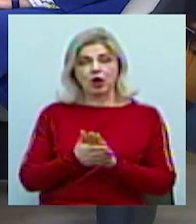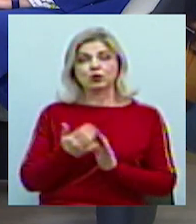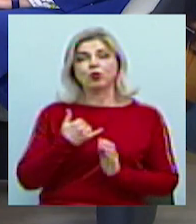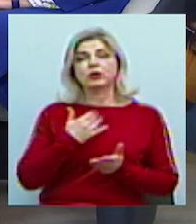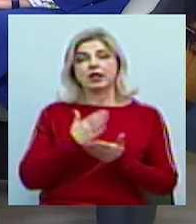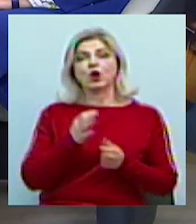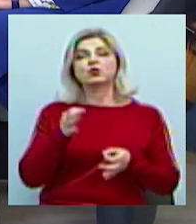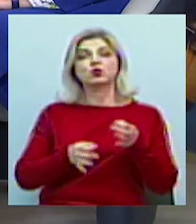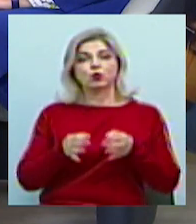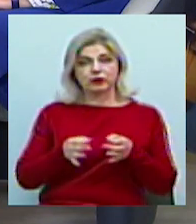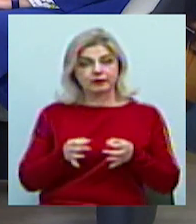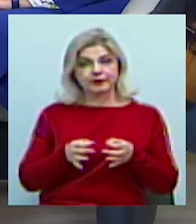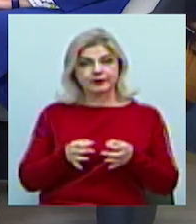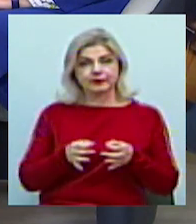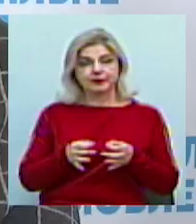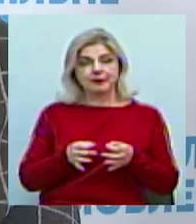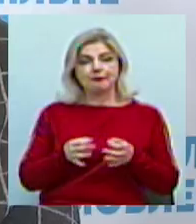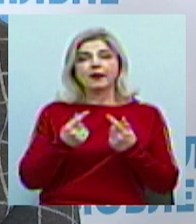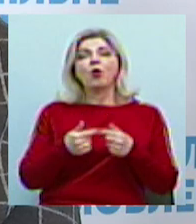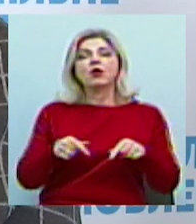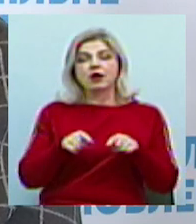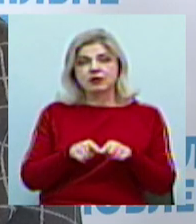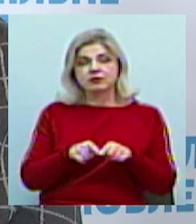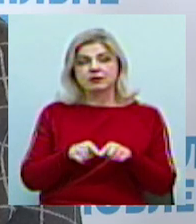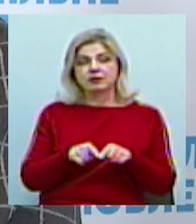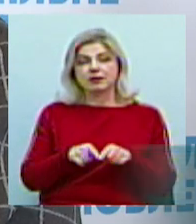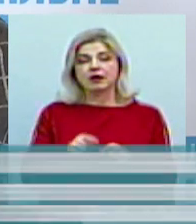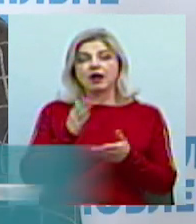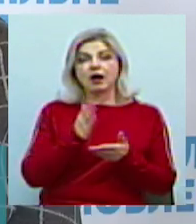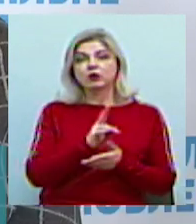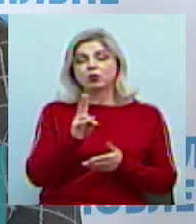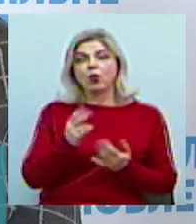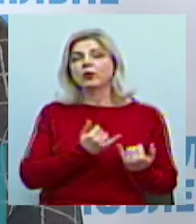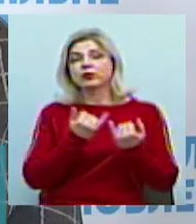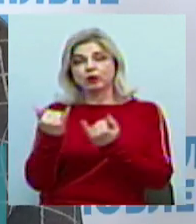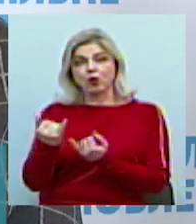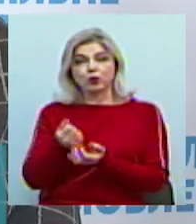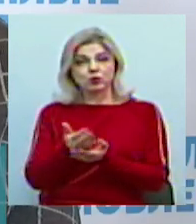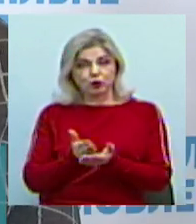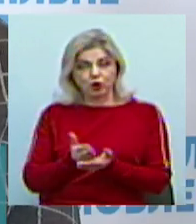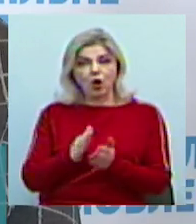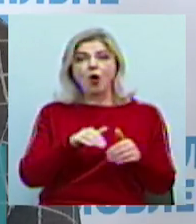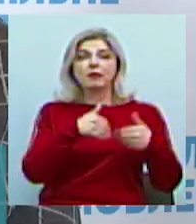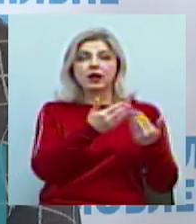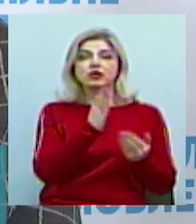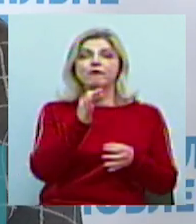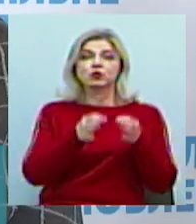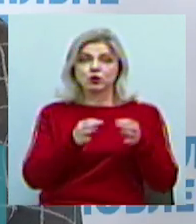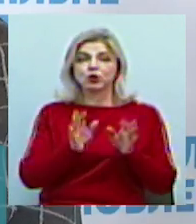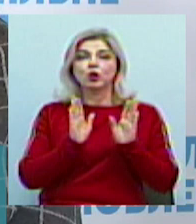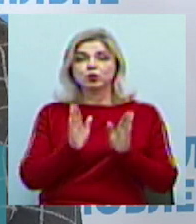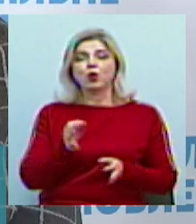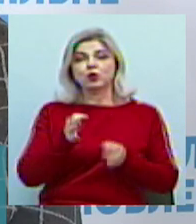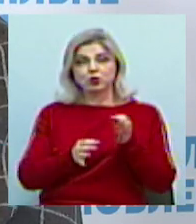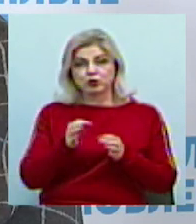судовий порядок, тобто організації, які є надавачами житлово-комунальних послуг, вони звертаються до суду, тільки в судовому порядку